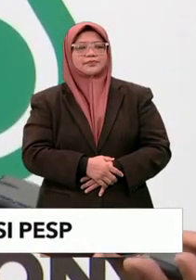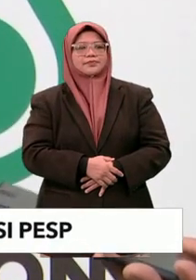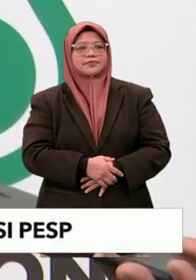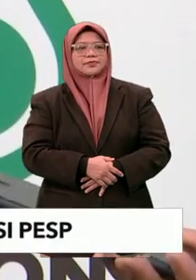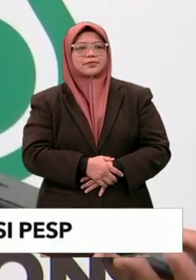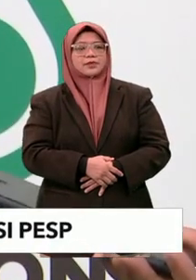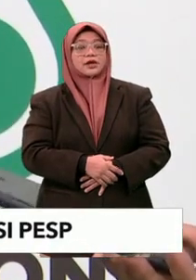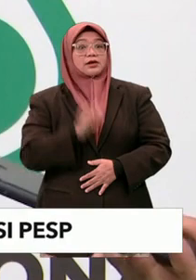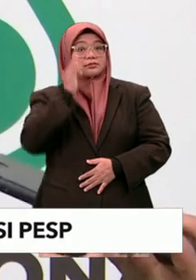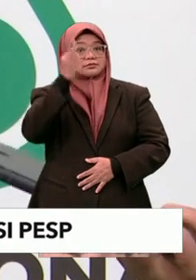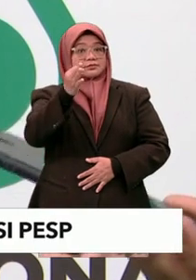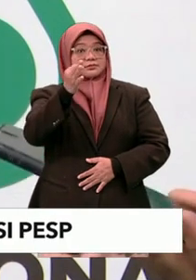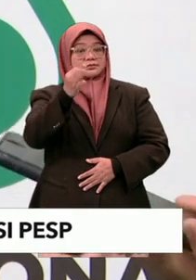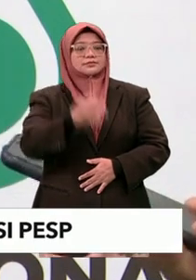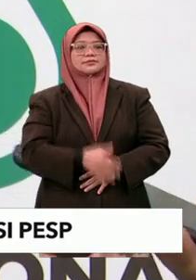Dalam masa akan datang,